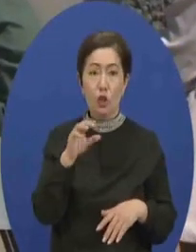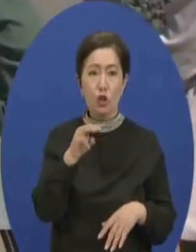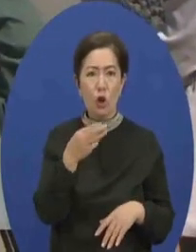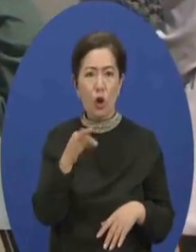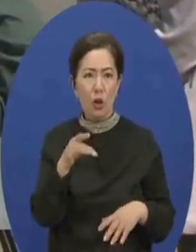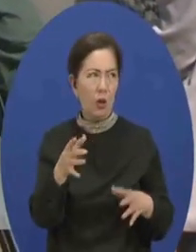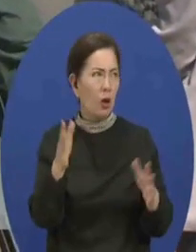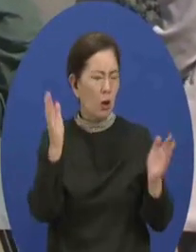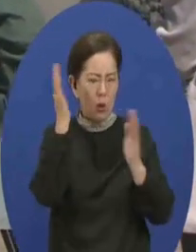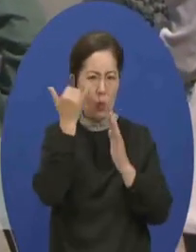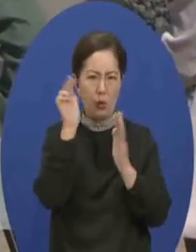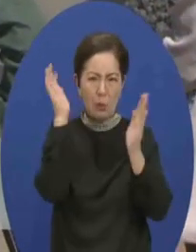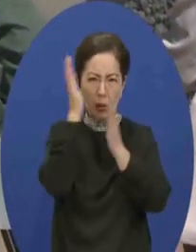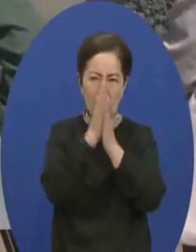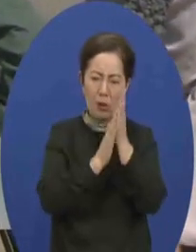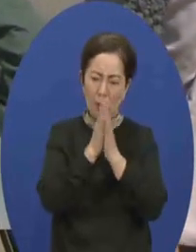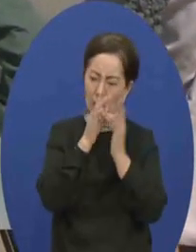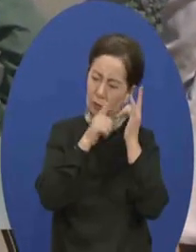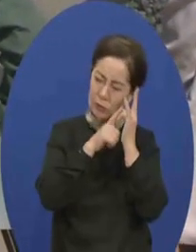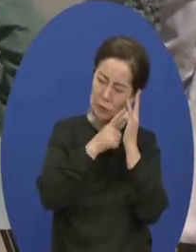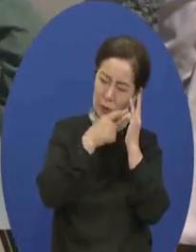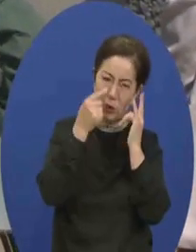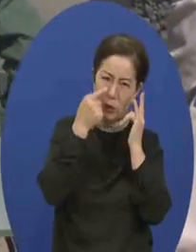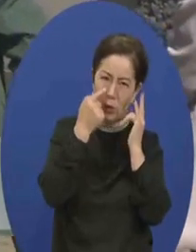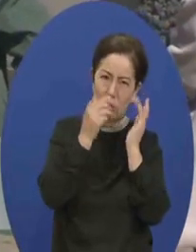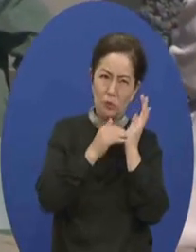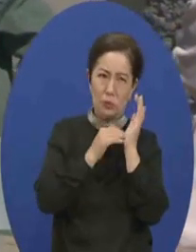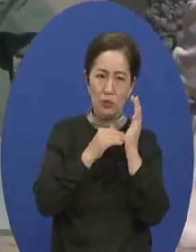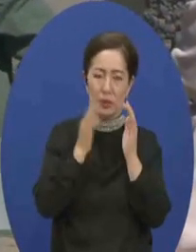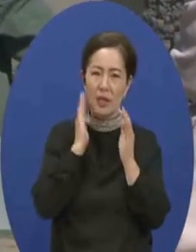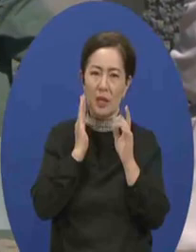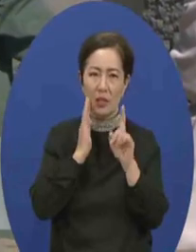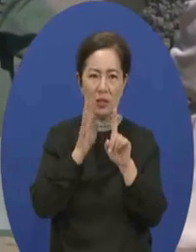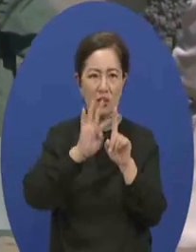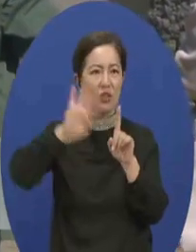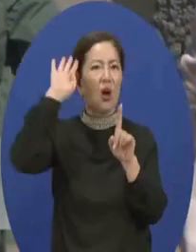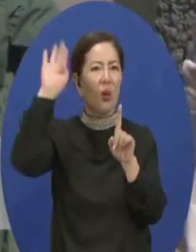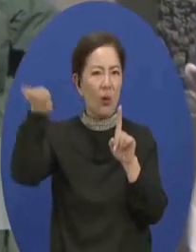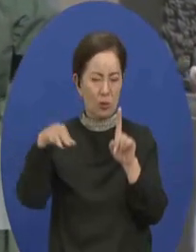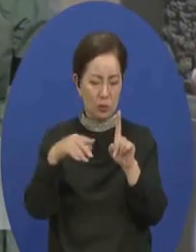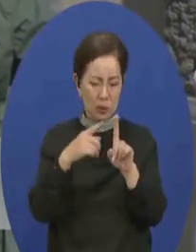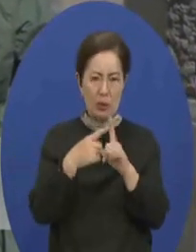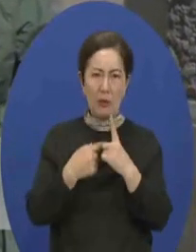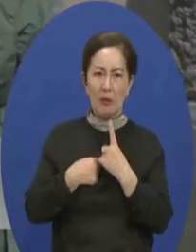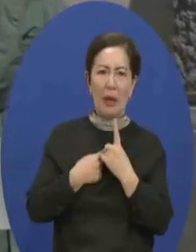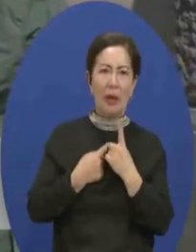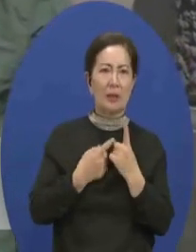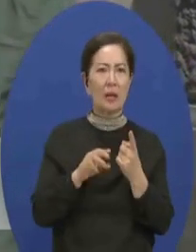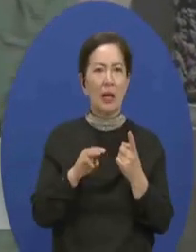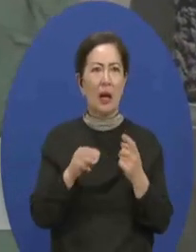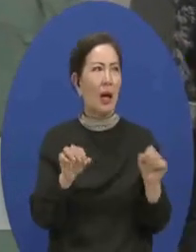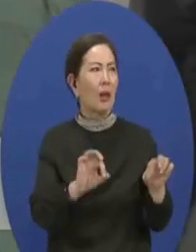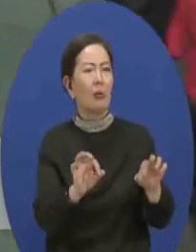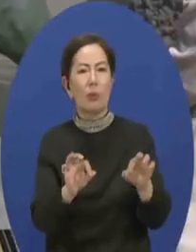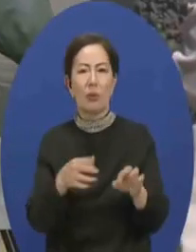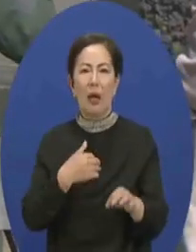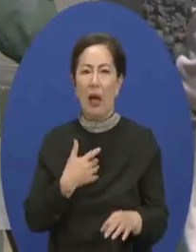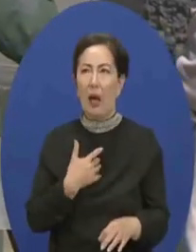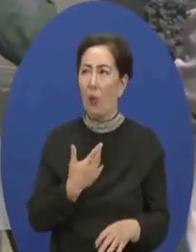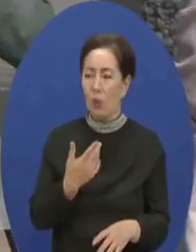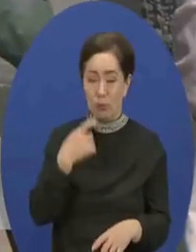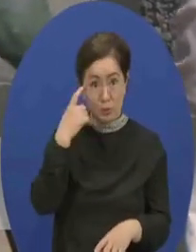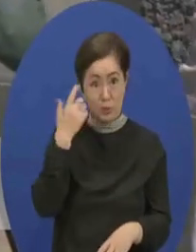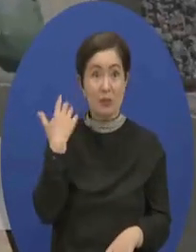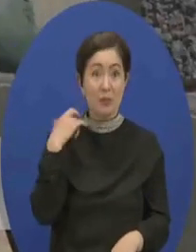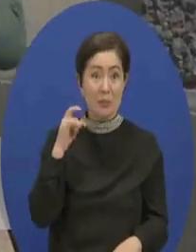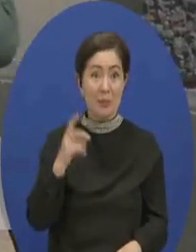ирэх шүн мөнөө бол нойр үрэхгүй онд шүү дээ. Одоо ингээд хүргэж ирчээд ээж идэр одоо буцаа явчихна. Тэгээд дараад нь төөрөө талгалчвал яах вэ гэж боддог.